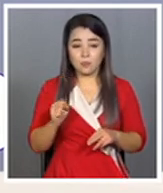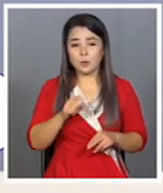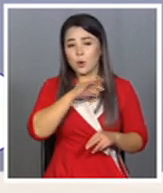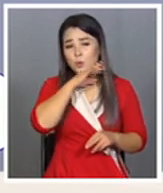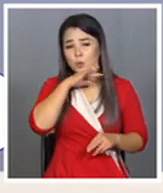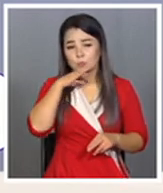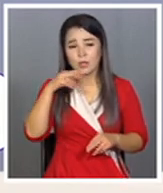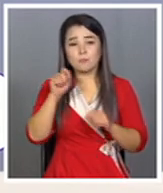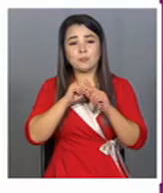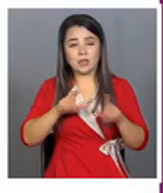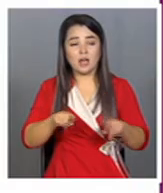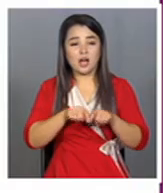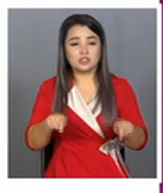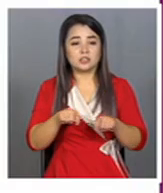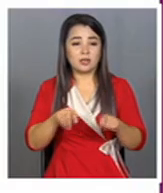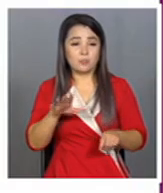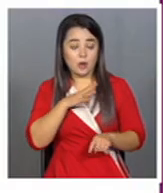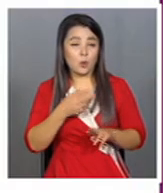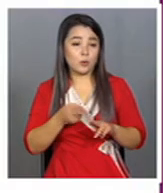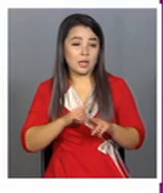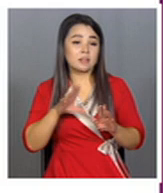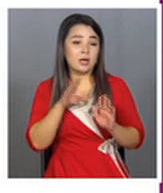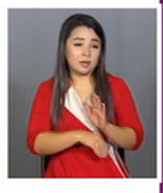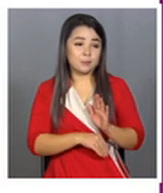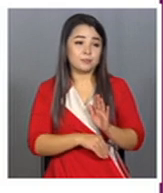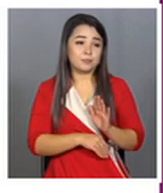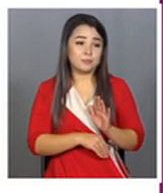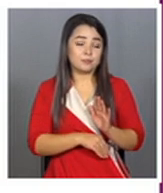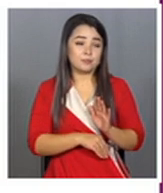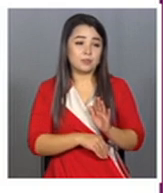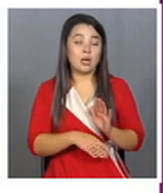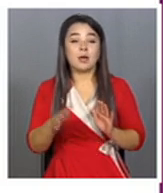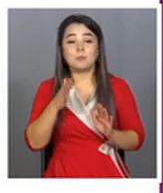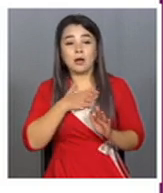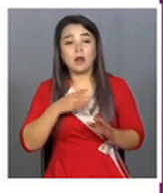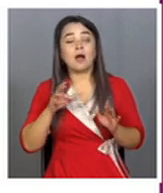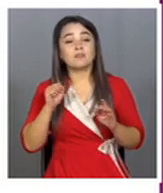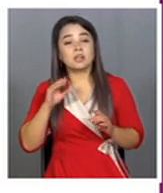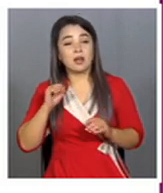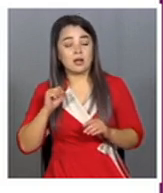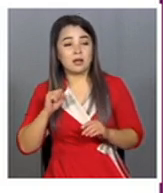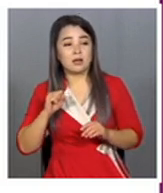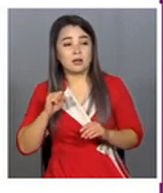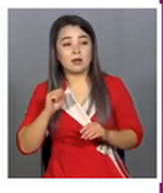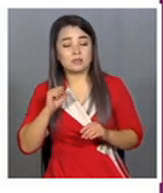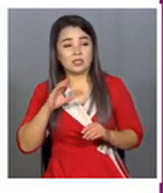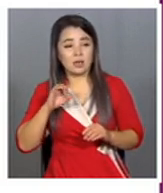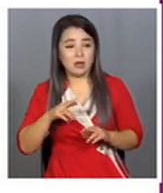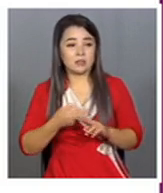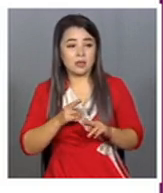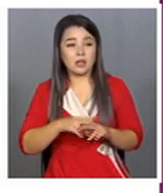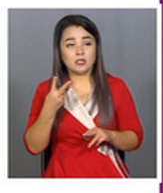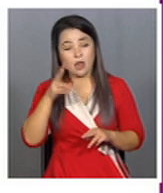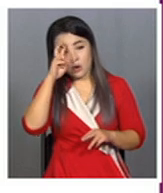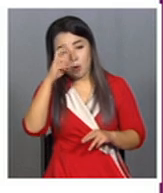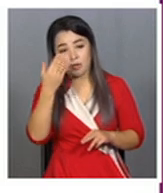көптеген мектептер ашты. Сонымен қатар бізде Австрияның королі II Йосиф, ол